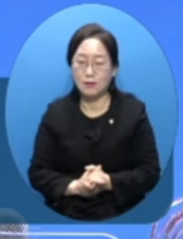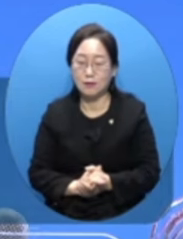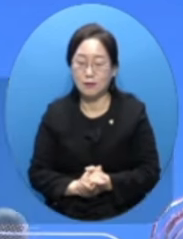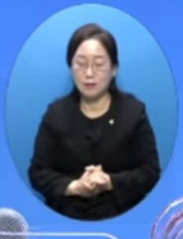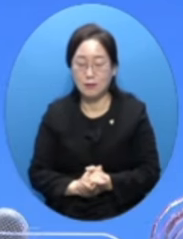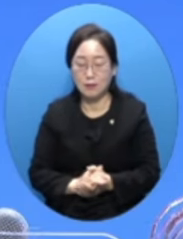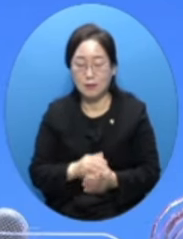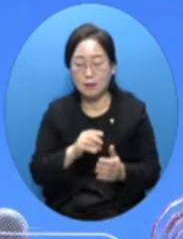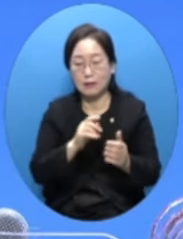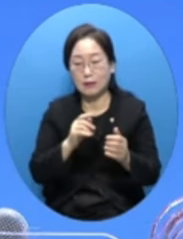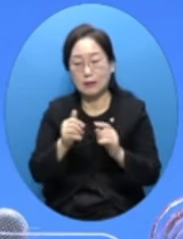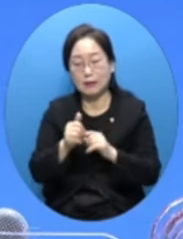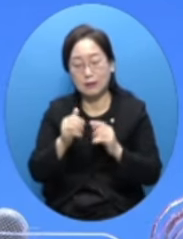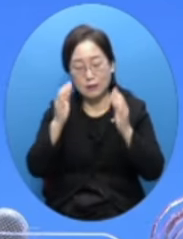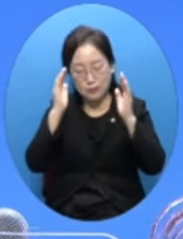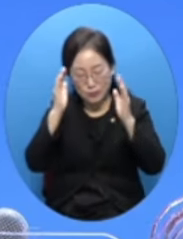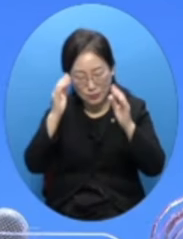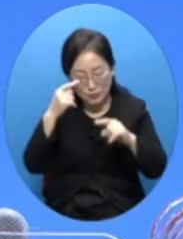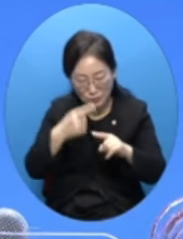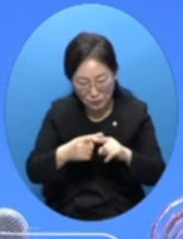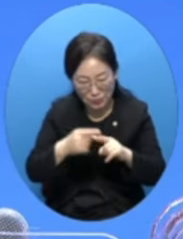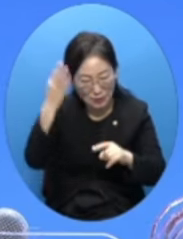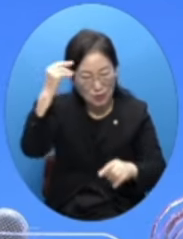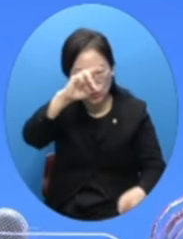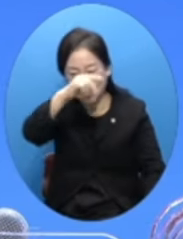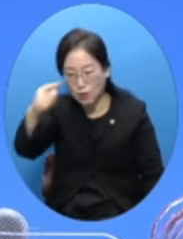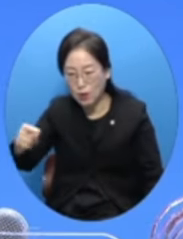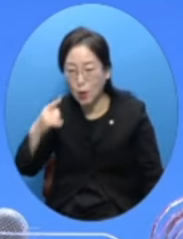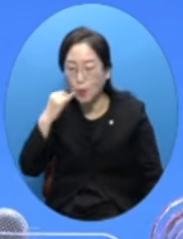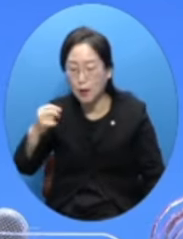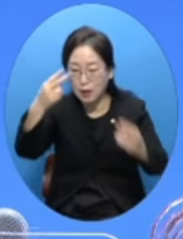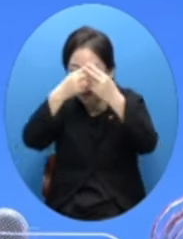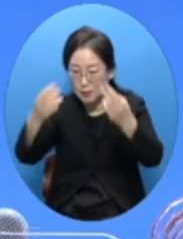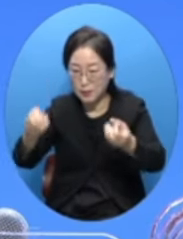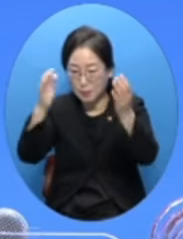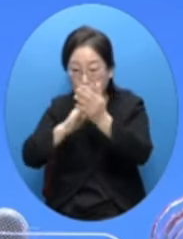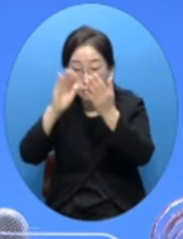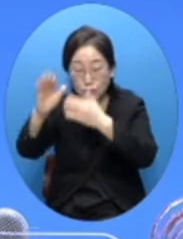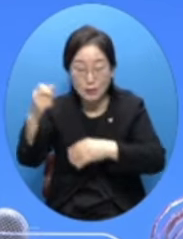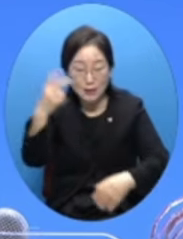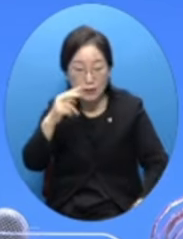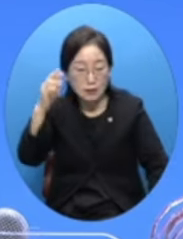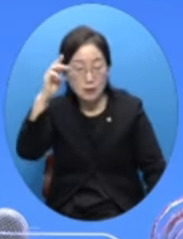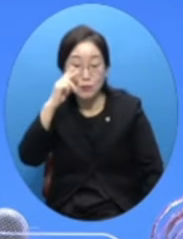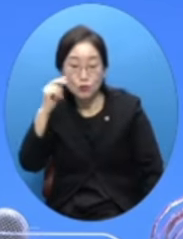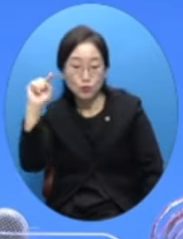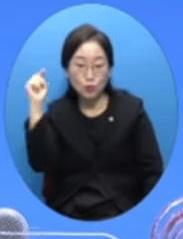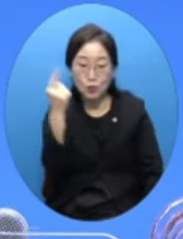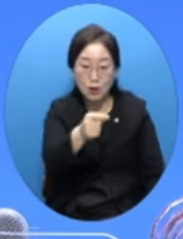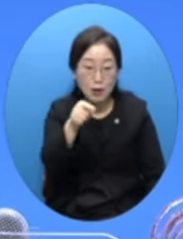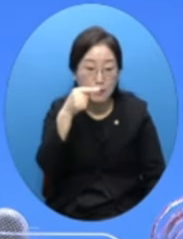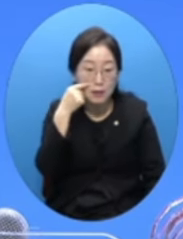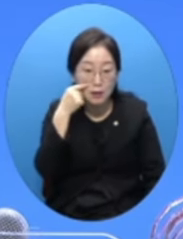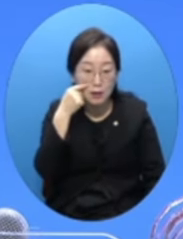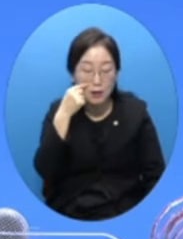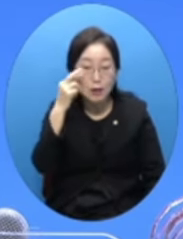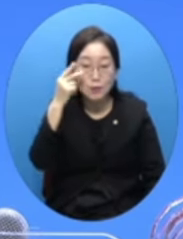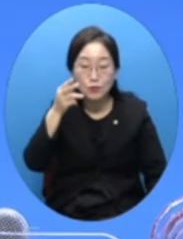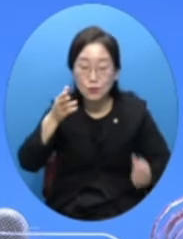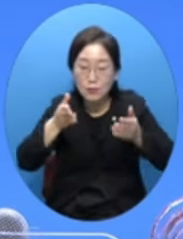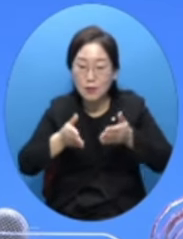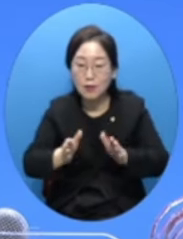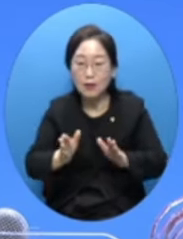공부하다가 한국에 돌아와서 어머님 장례를 마치고 다시 미국에 돌아와 보니 미국에서 태어난